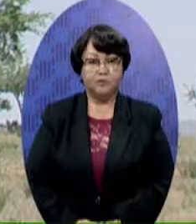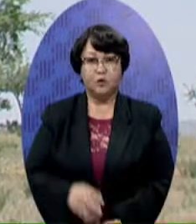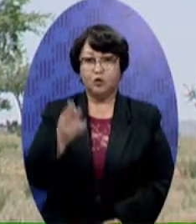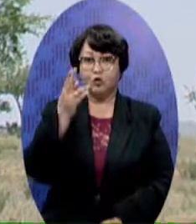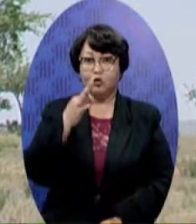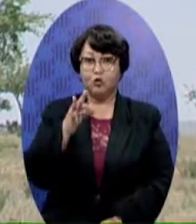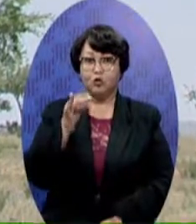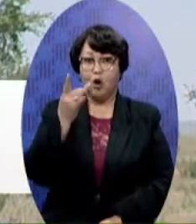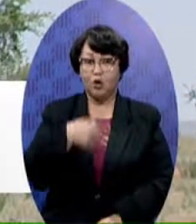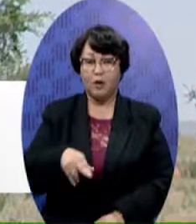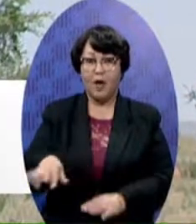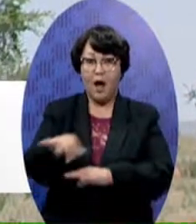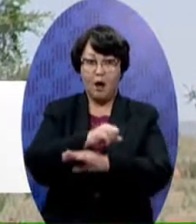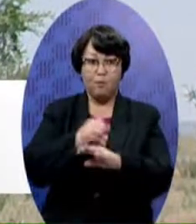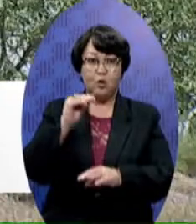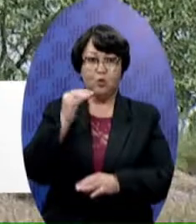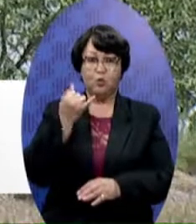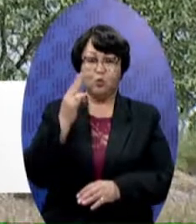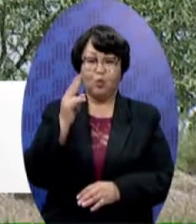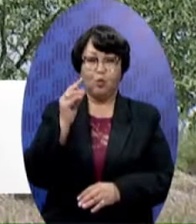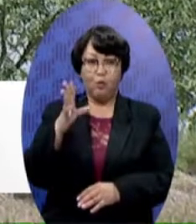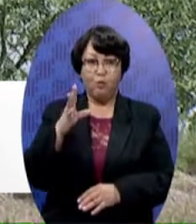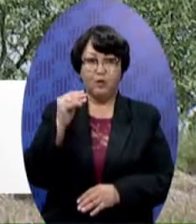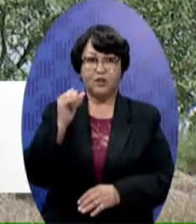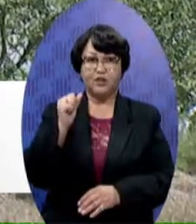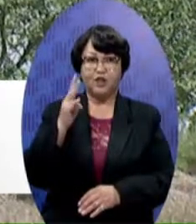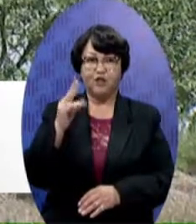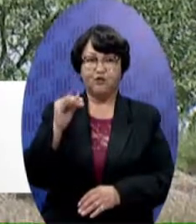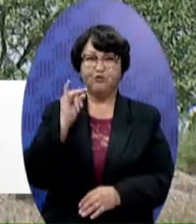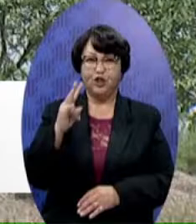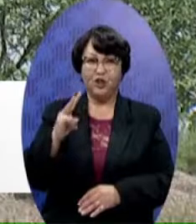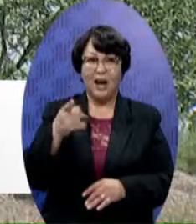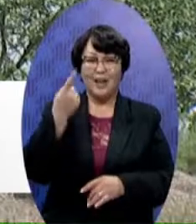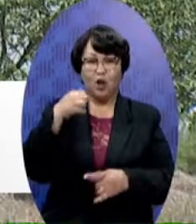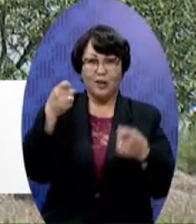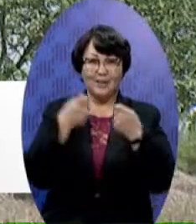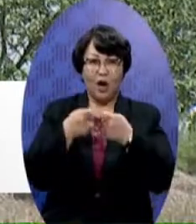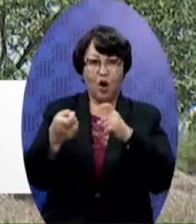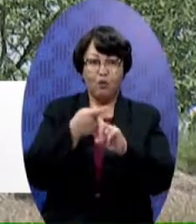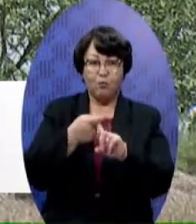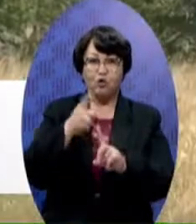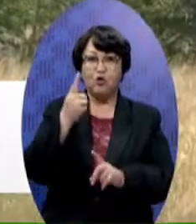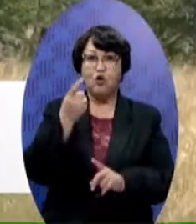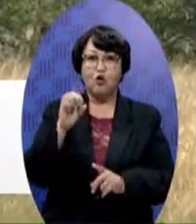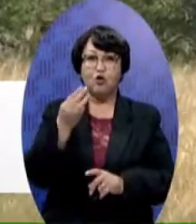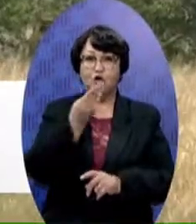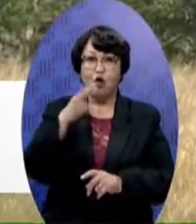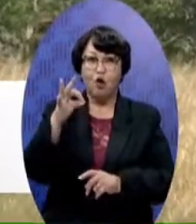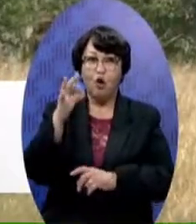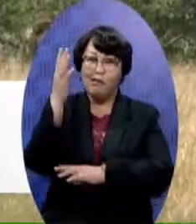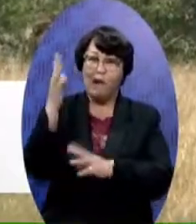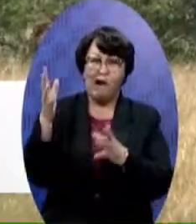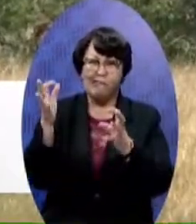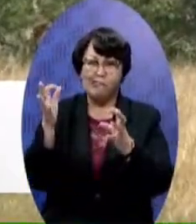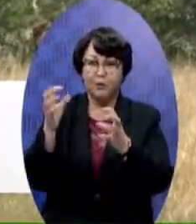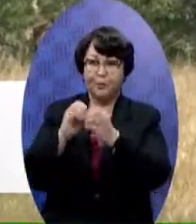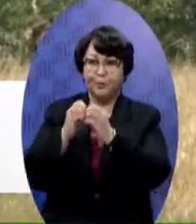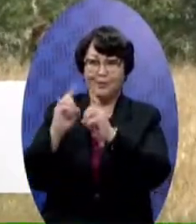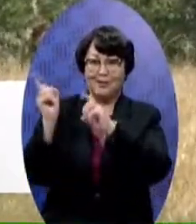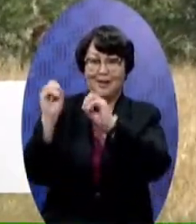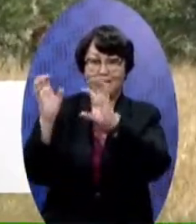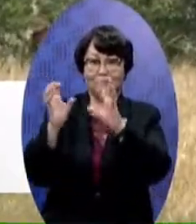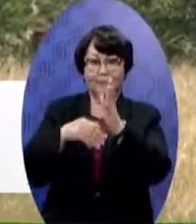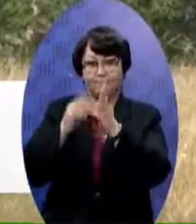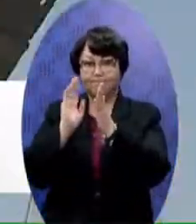Дорнод аймагт байдаг Жокоб Жанжин болон Халх голын дайны төвхтэй холбоотой хөшөө дурсгалуудыг засаж сэлбэх ажил бараг дууссан. Мөн хөтөлбөр боловсруулах,